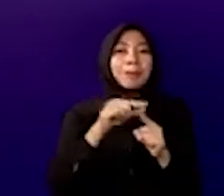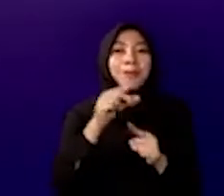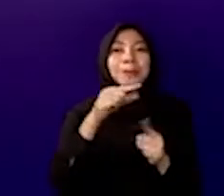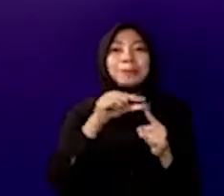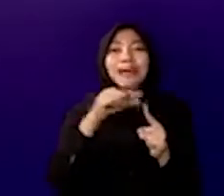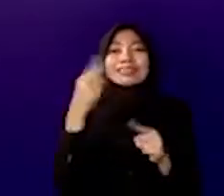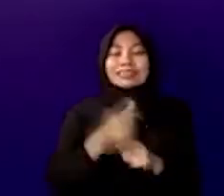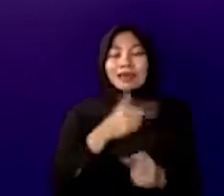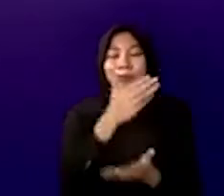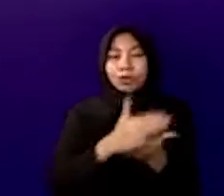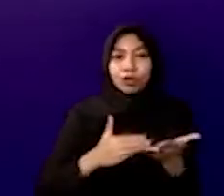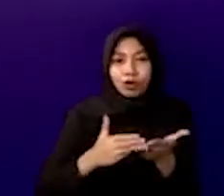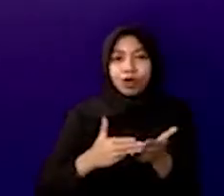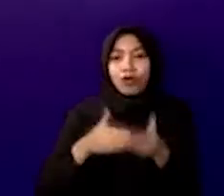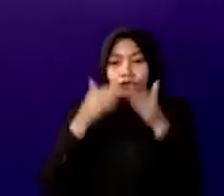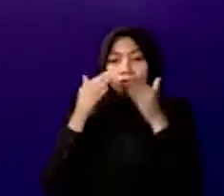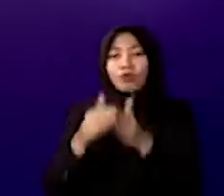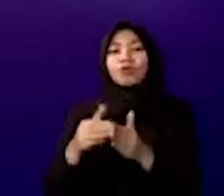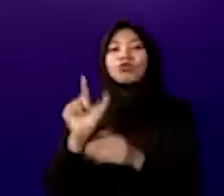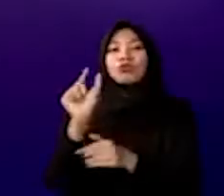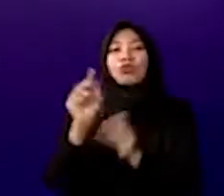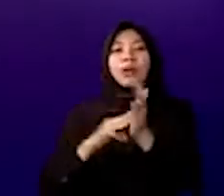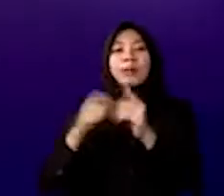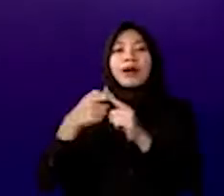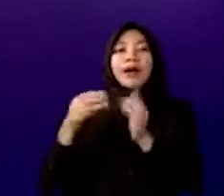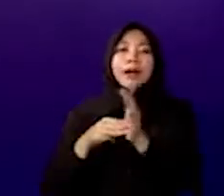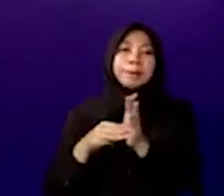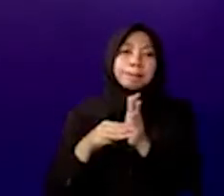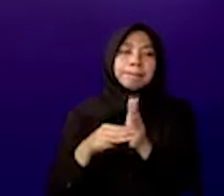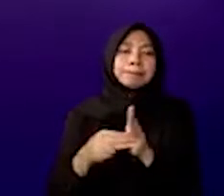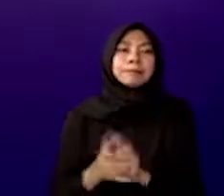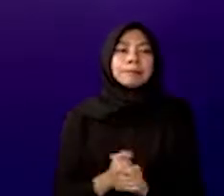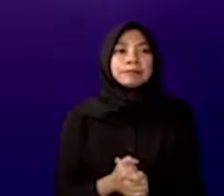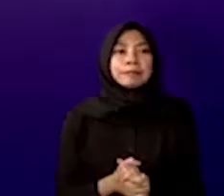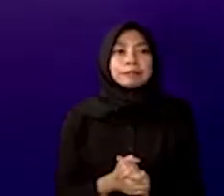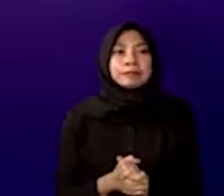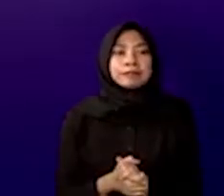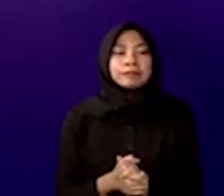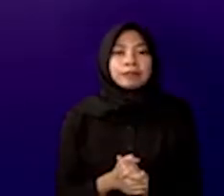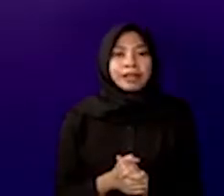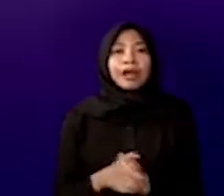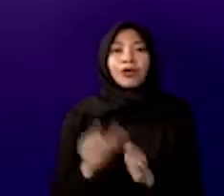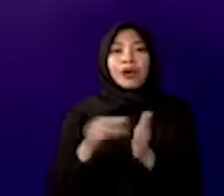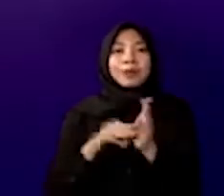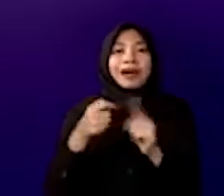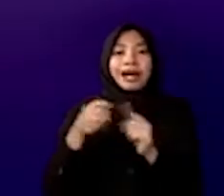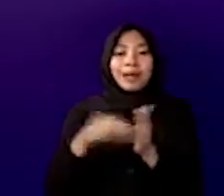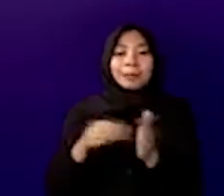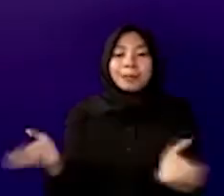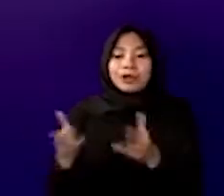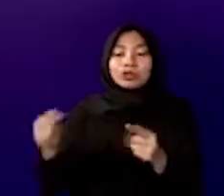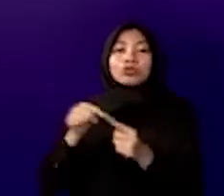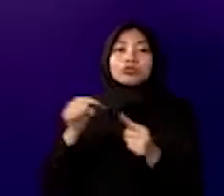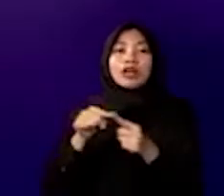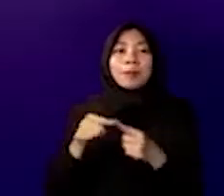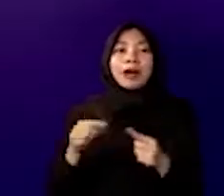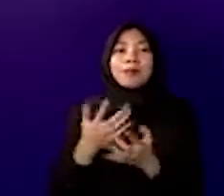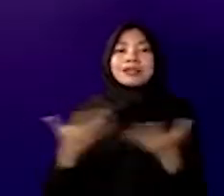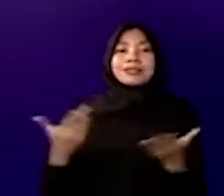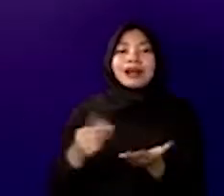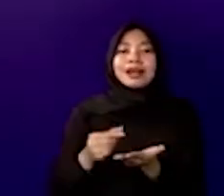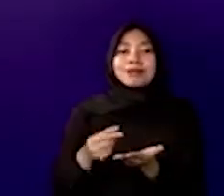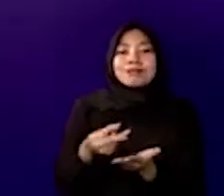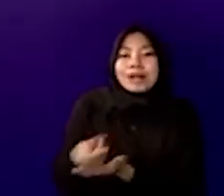pemerintah mengutamakan sektor usaha kecil dan menengah dari segi daya beli dan daya dari segi